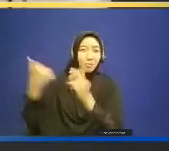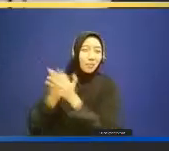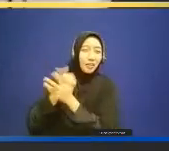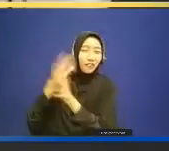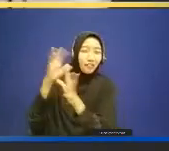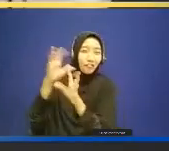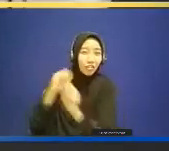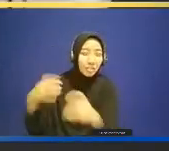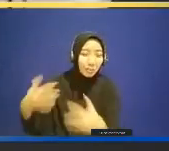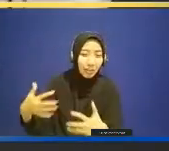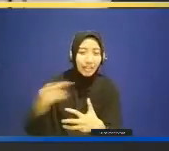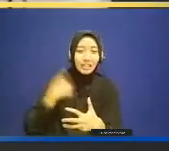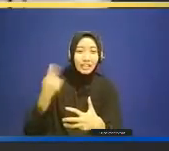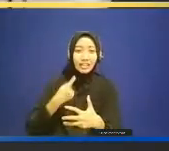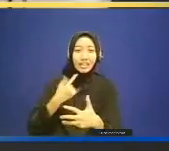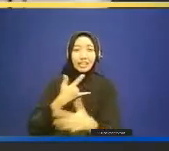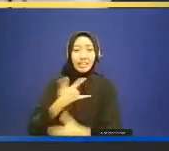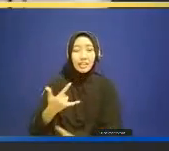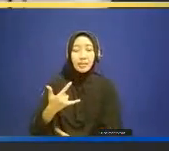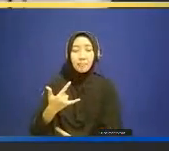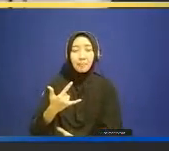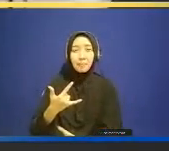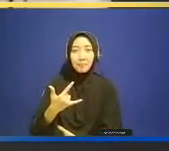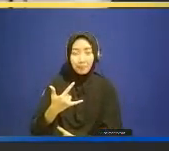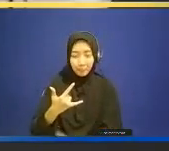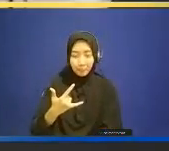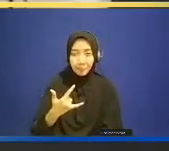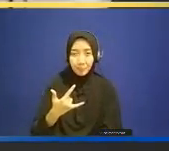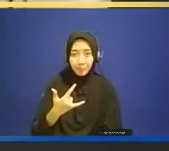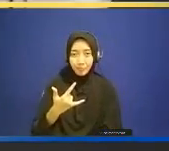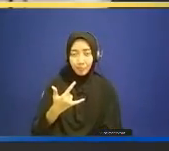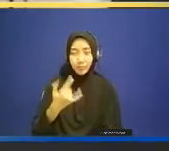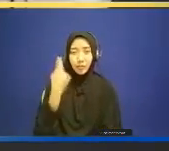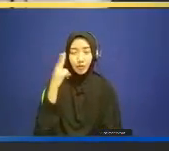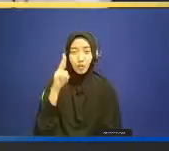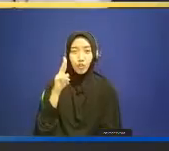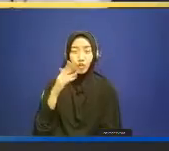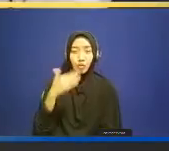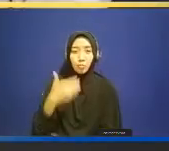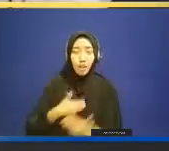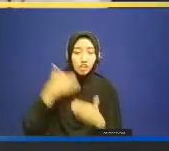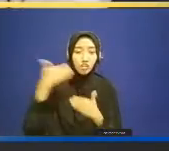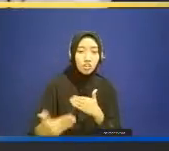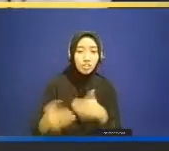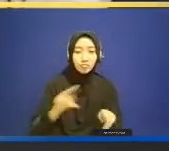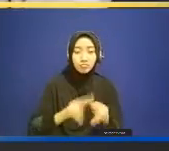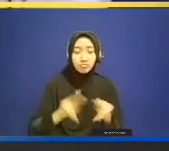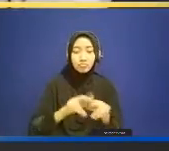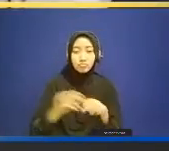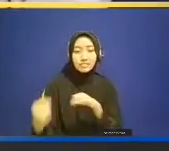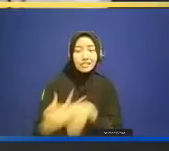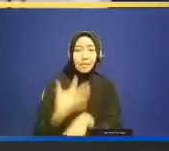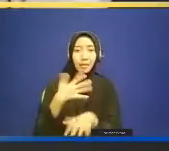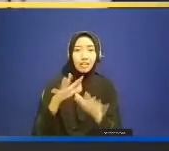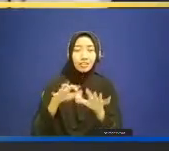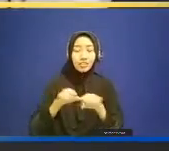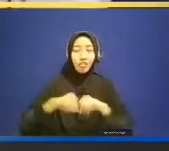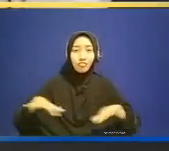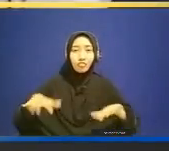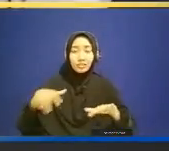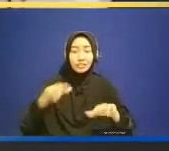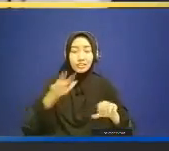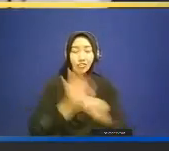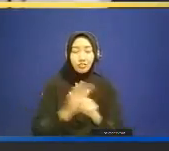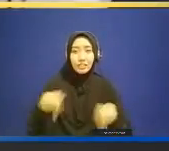fokusnya adalah kita masih tetep secara konsisten untuk melanjutkan penanganan daripada campakkan begitu hidup ya